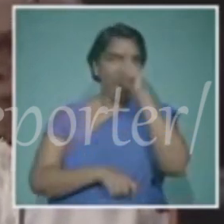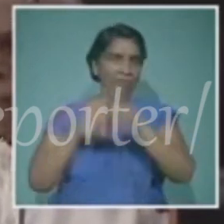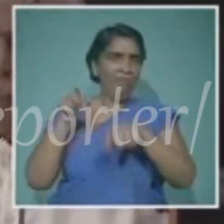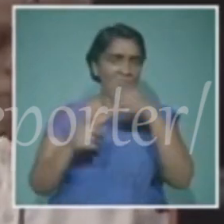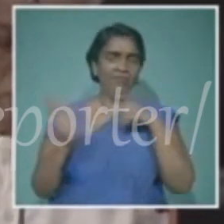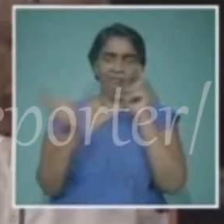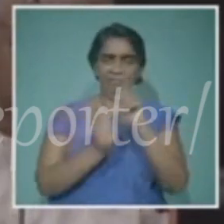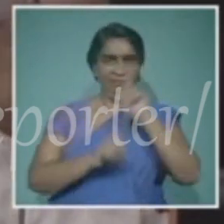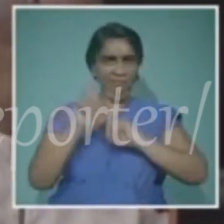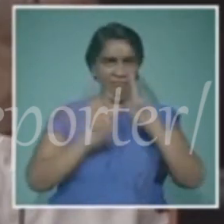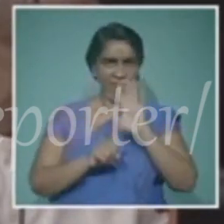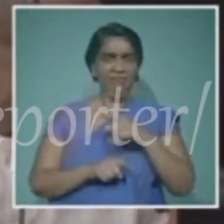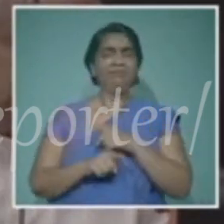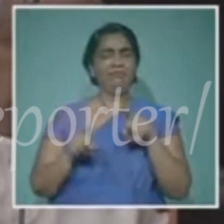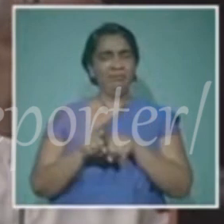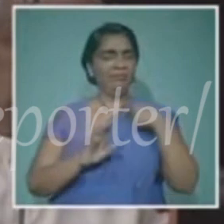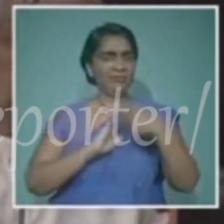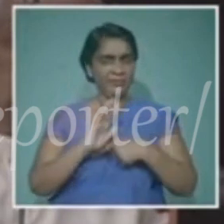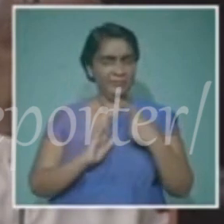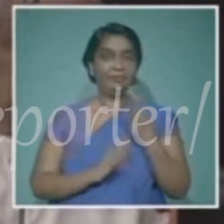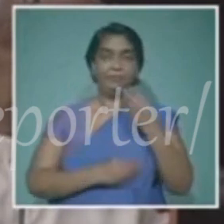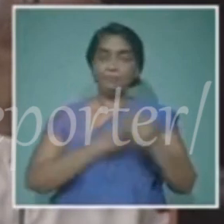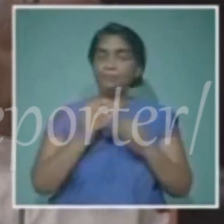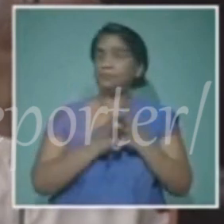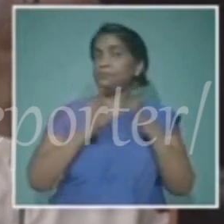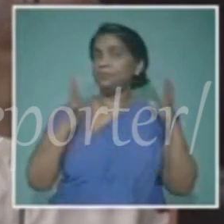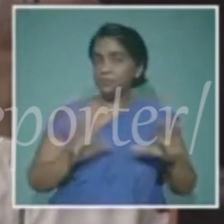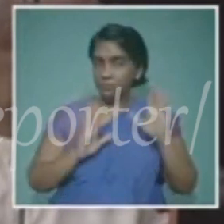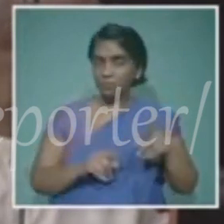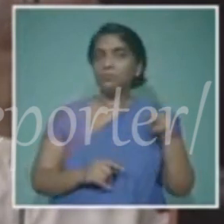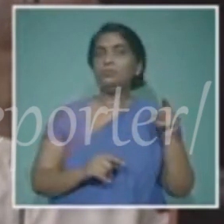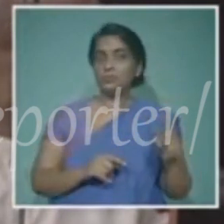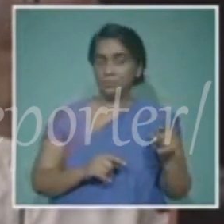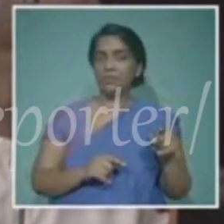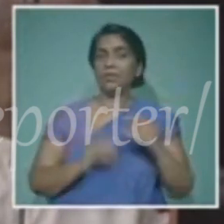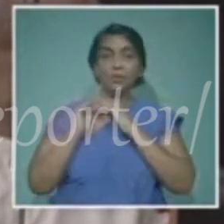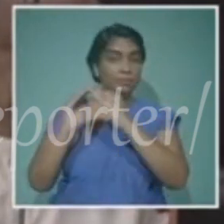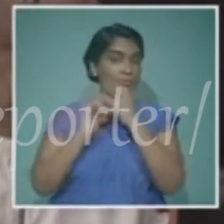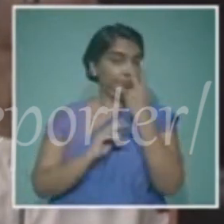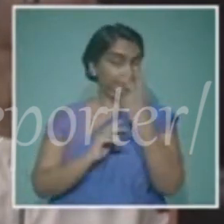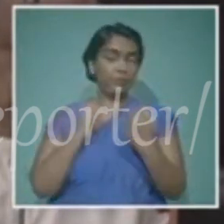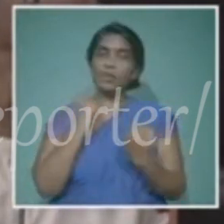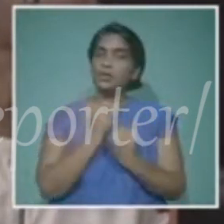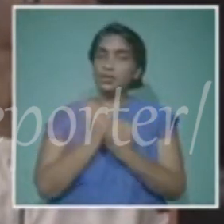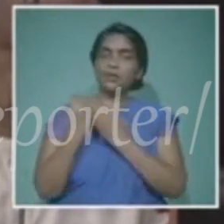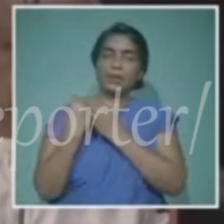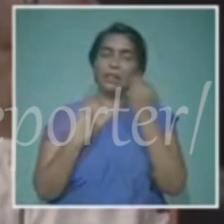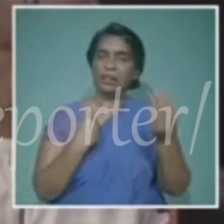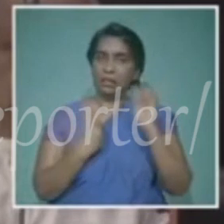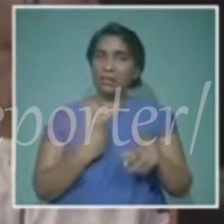මම සාකච්ඡා පැවැත්තුවා. ශ්‍රී ලංකාවේ ආයෝජන පුළුල් කරලීම උදෙසා මේ ආයතන දෙකේ සහයෝගය ලබා දෙන